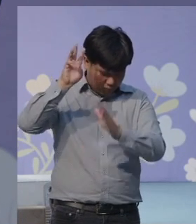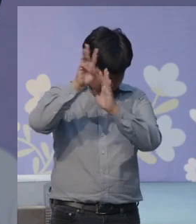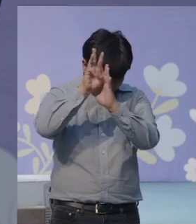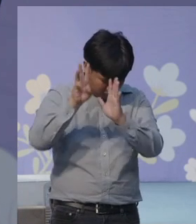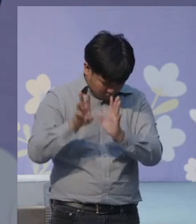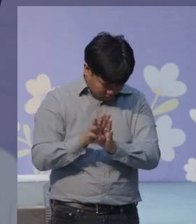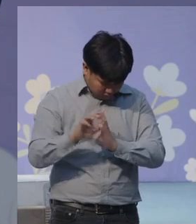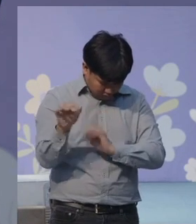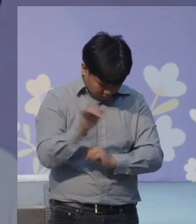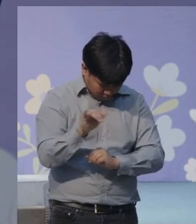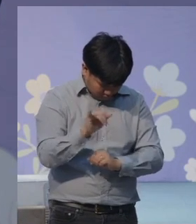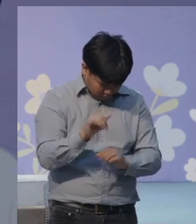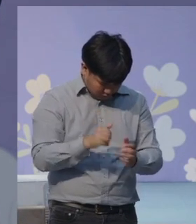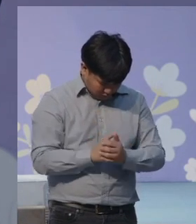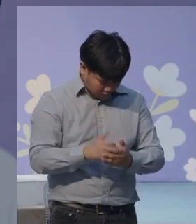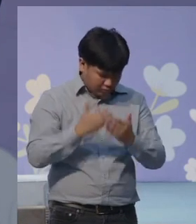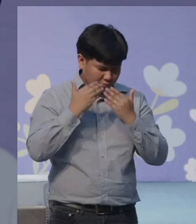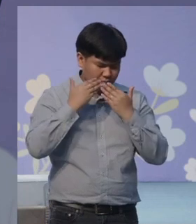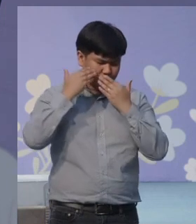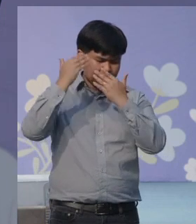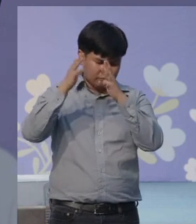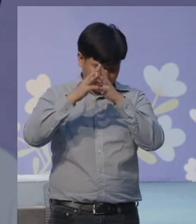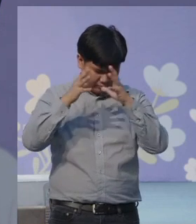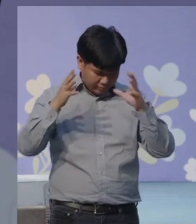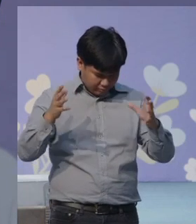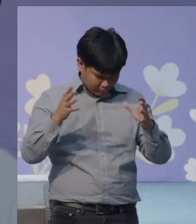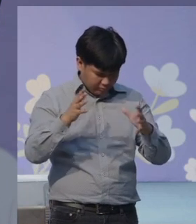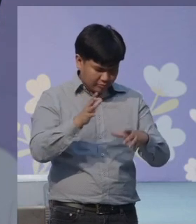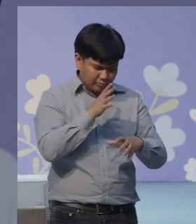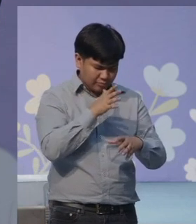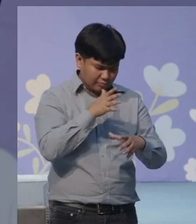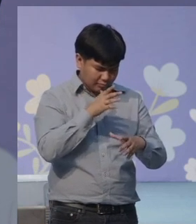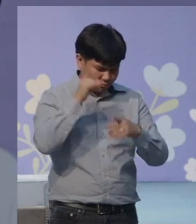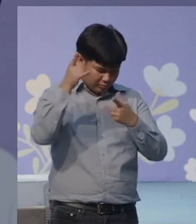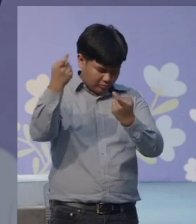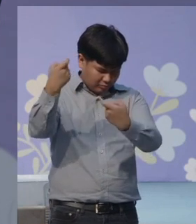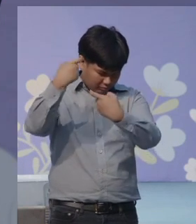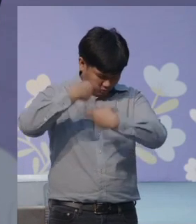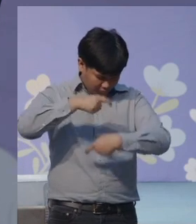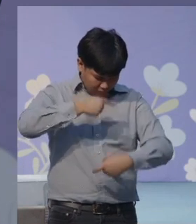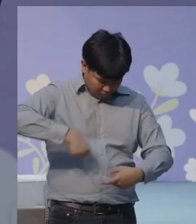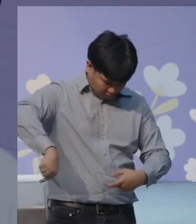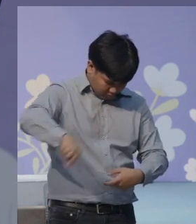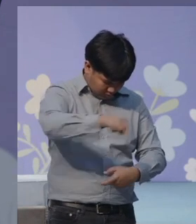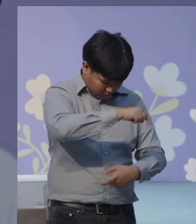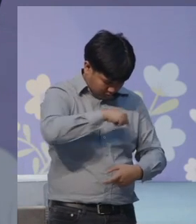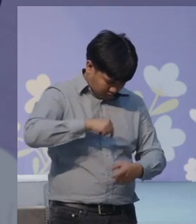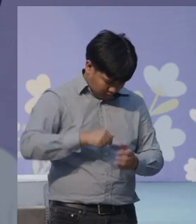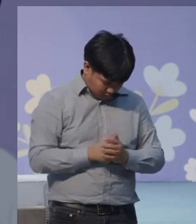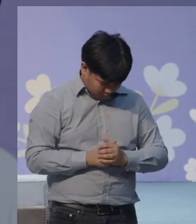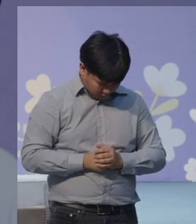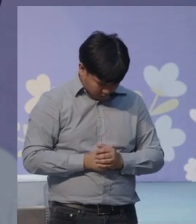kagustuhan. Maraming salamat po sa mga ina na binigay niyo sa amin.